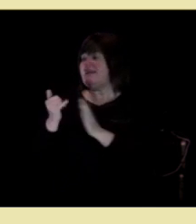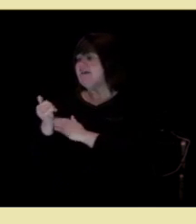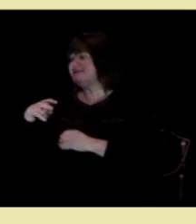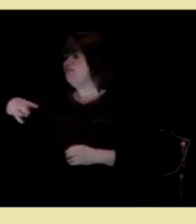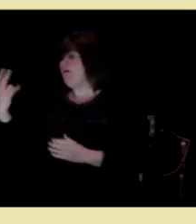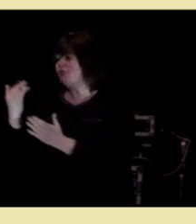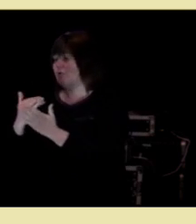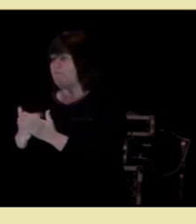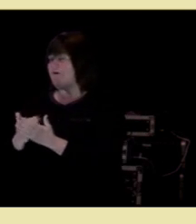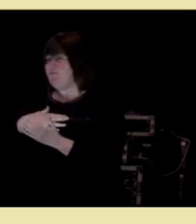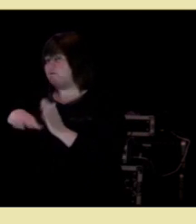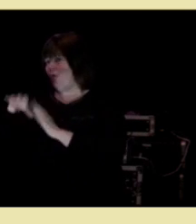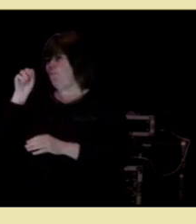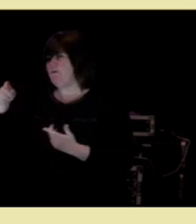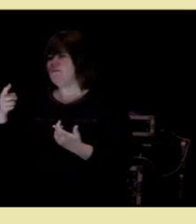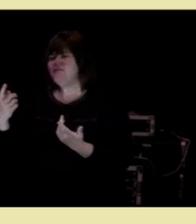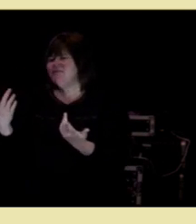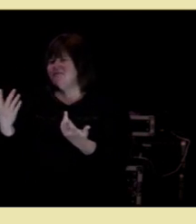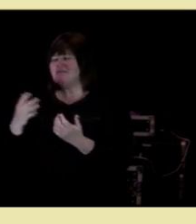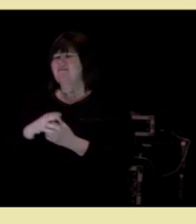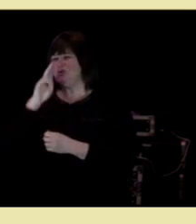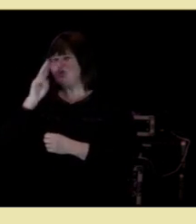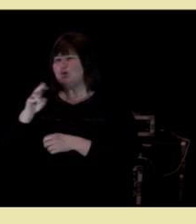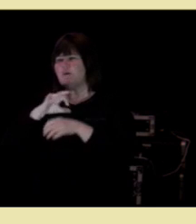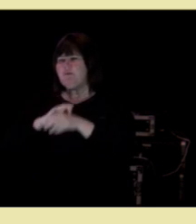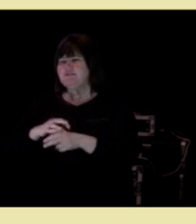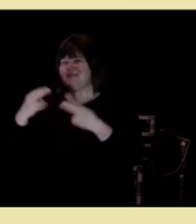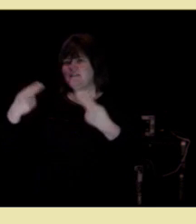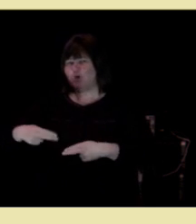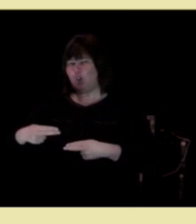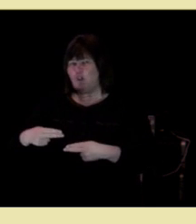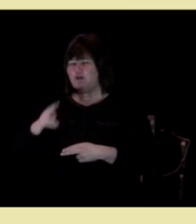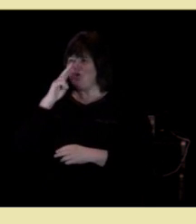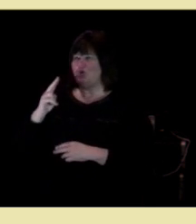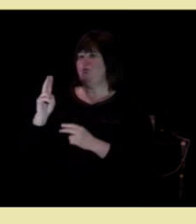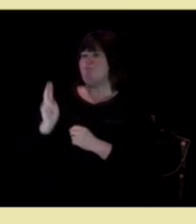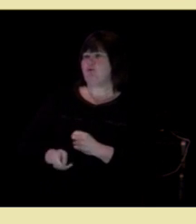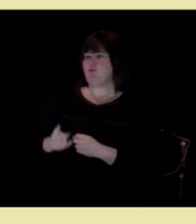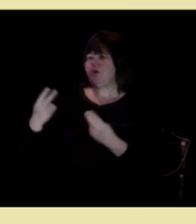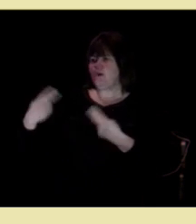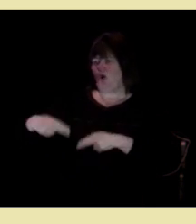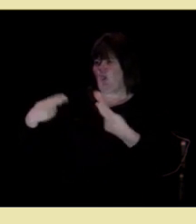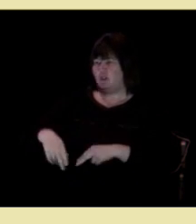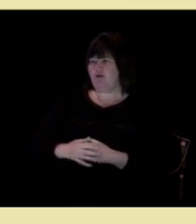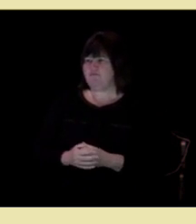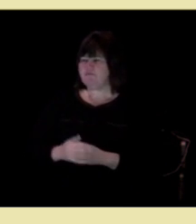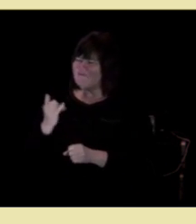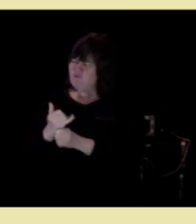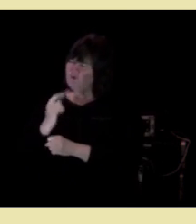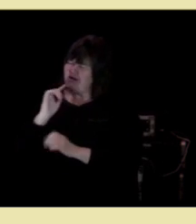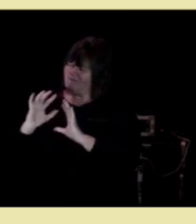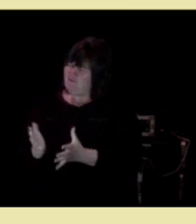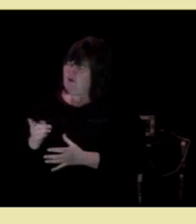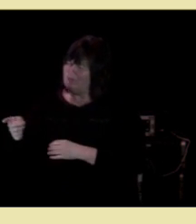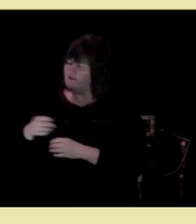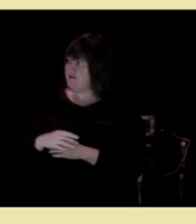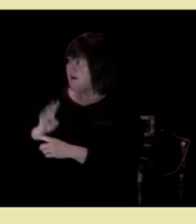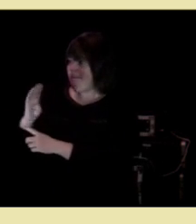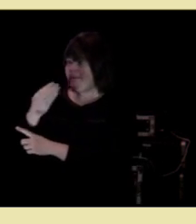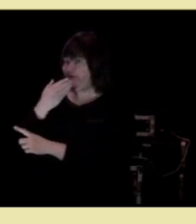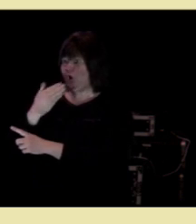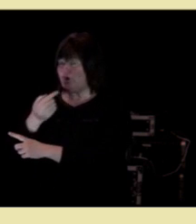nye pasientrollen, den nye brukerrollen. Hvordan kan den formes? Bent Høie har tidligere snakket om at det faktisk handler